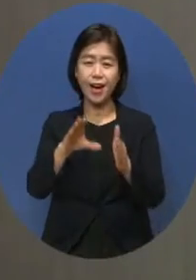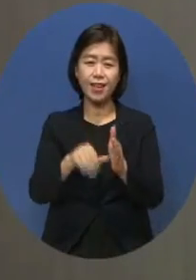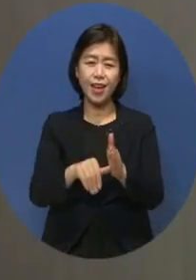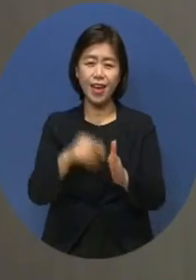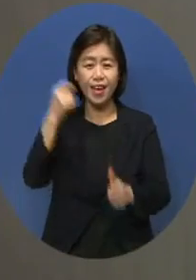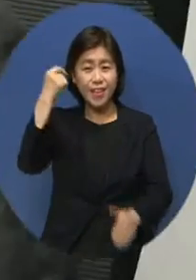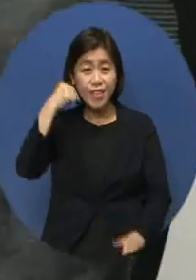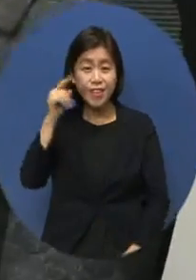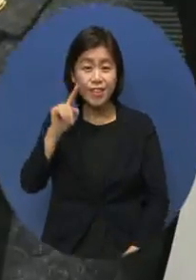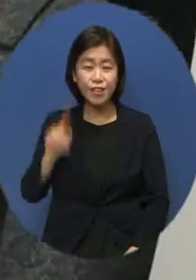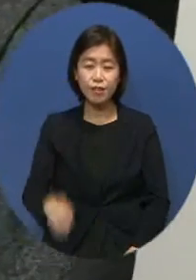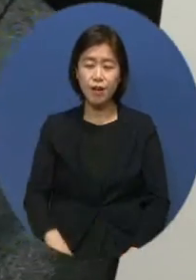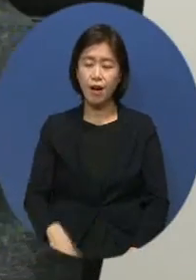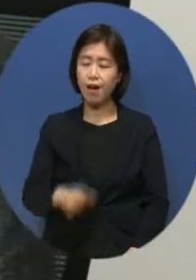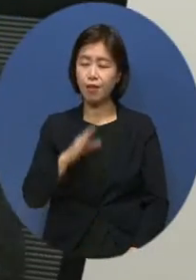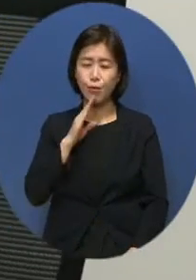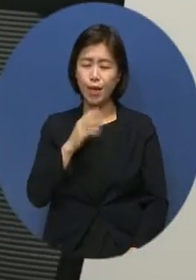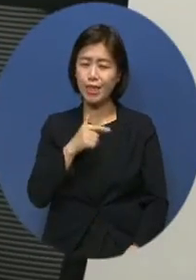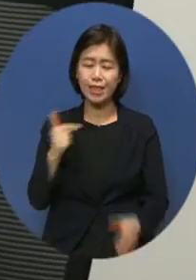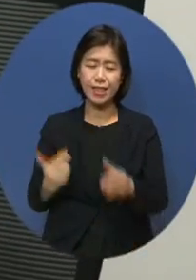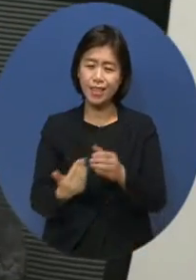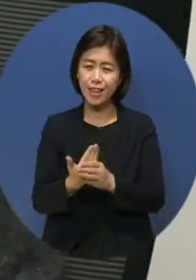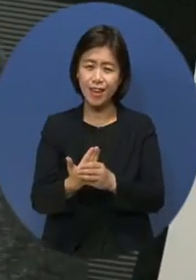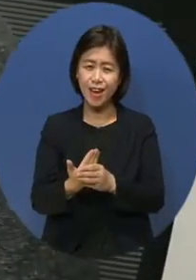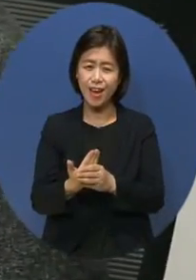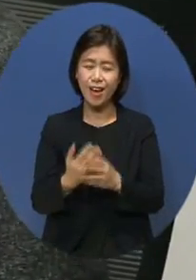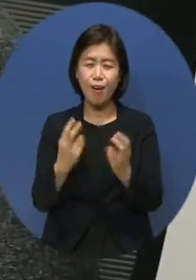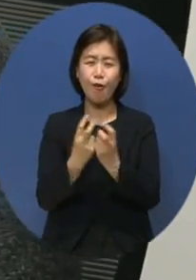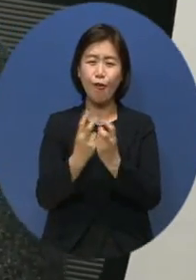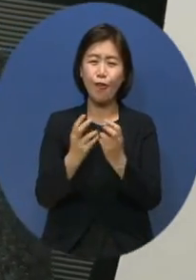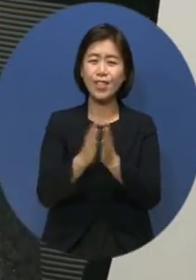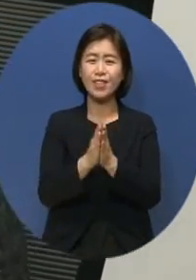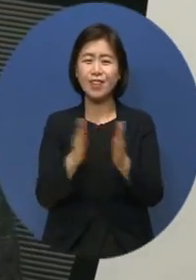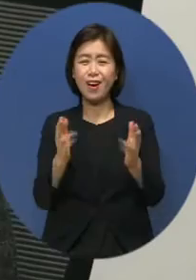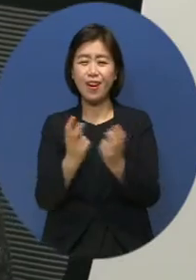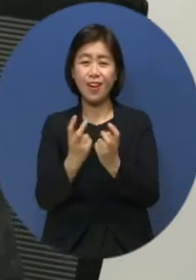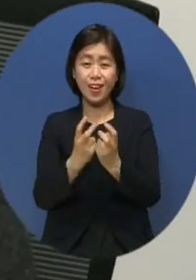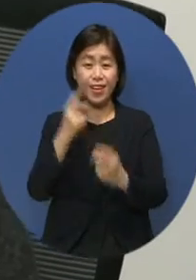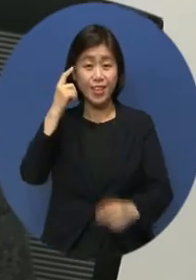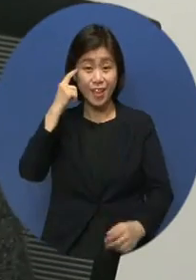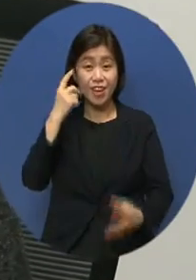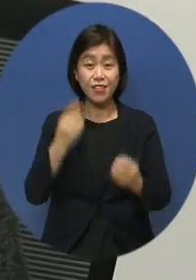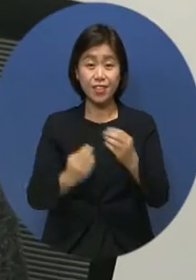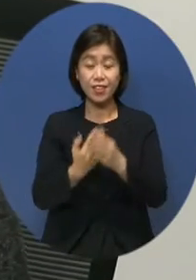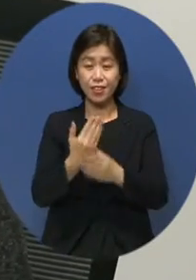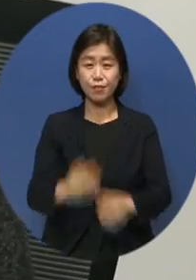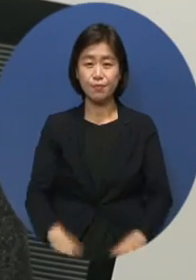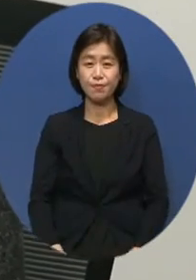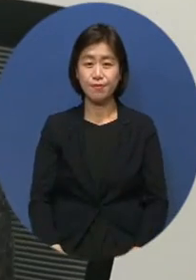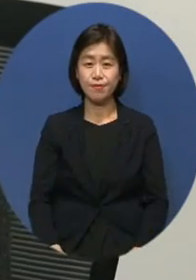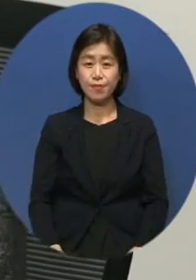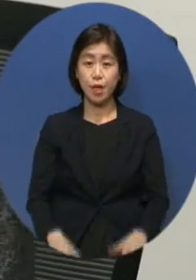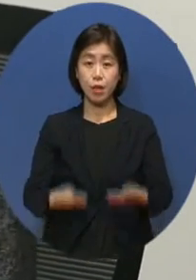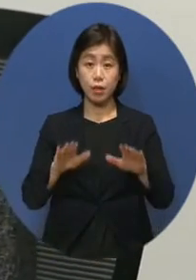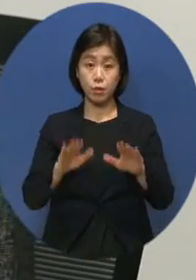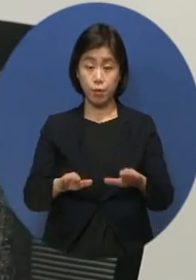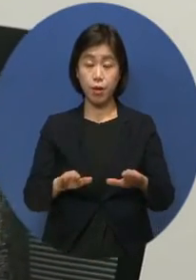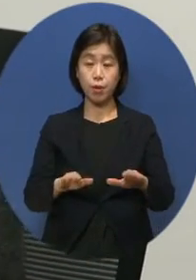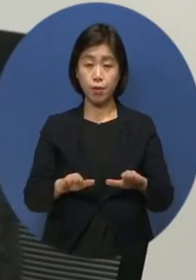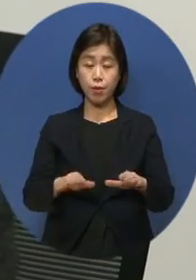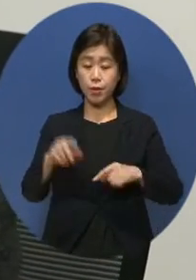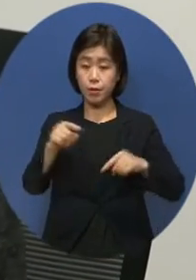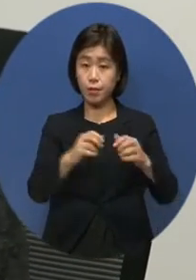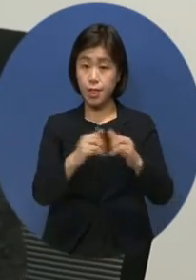났다. 이제 실전이야. 그런 생각을 했었죠. 이제 정말로 대의